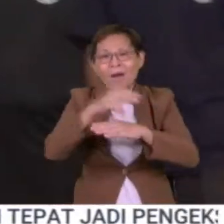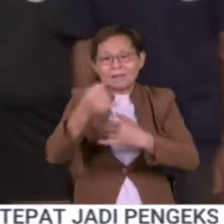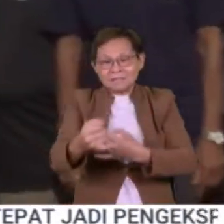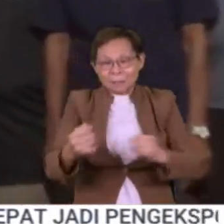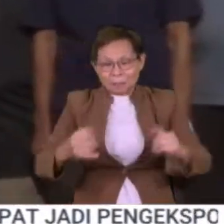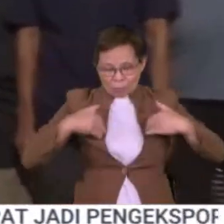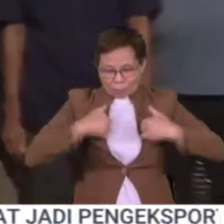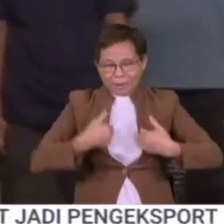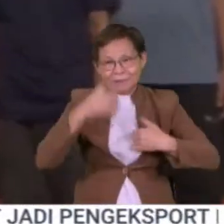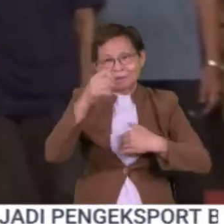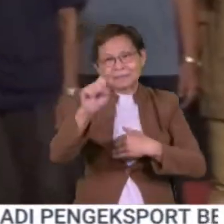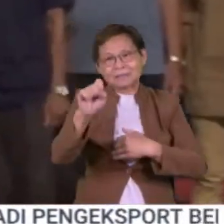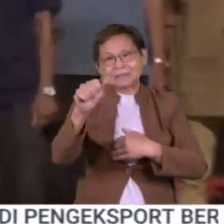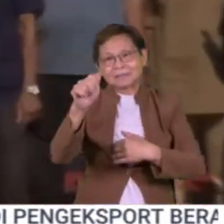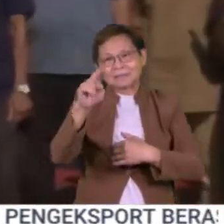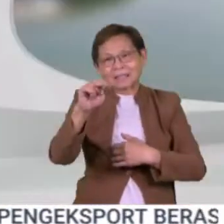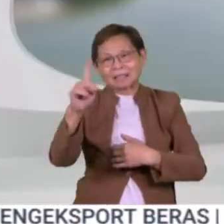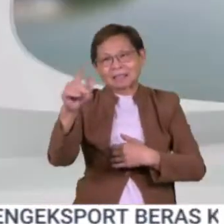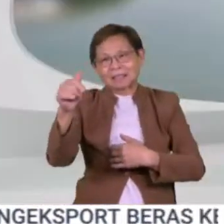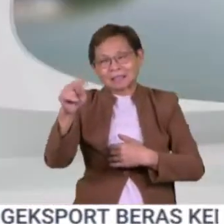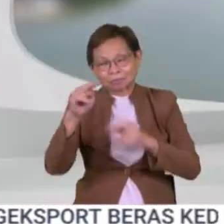betadina Sandakan